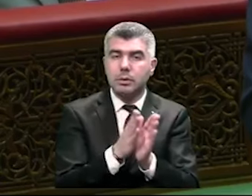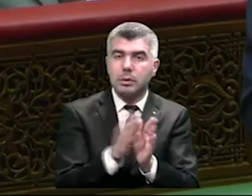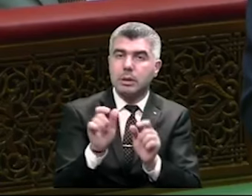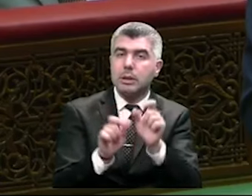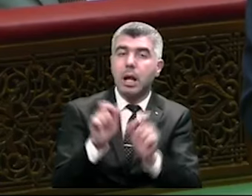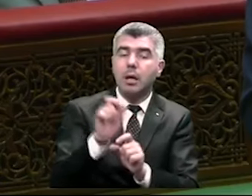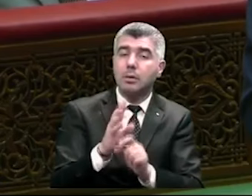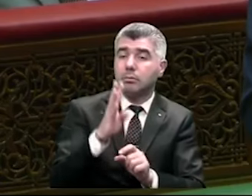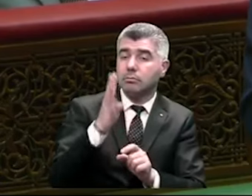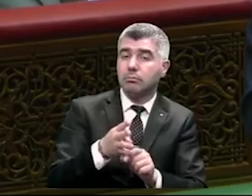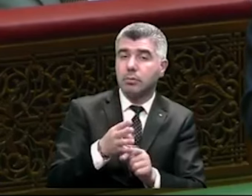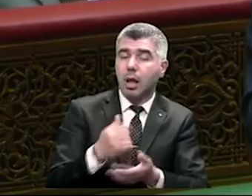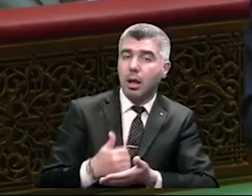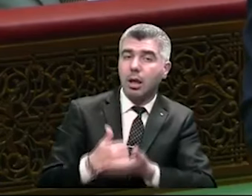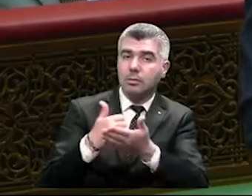مال